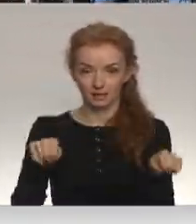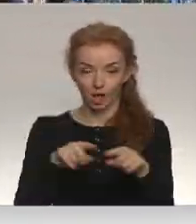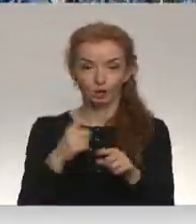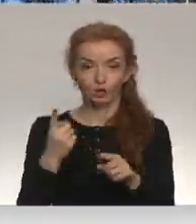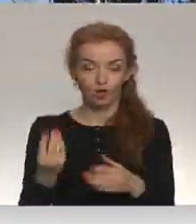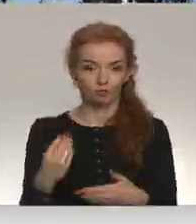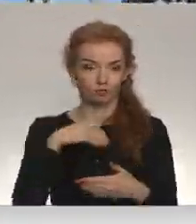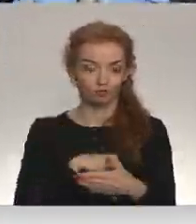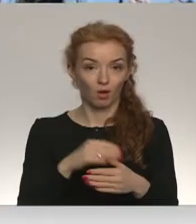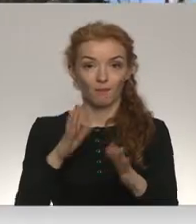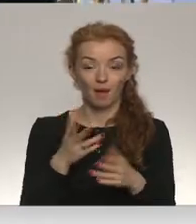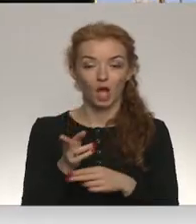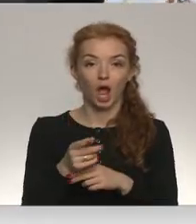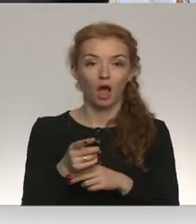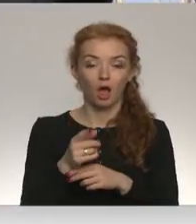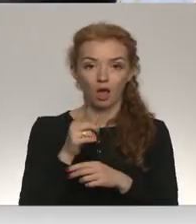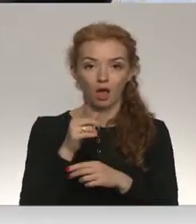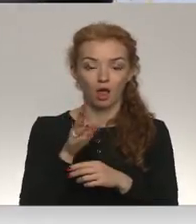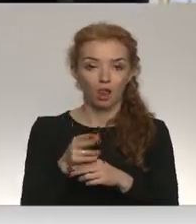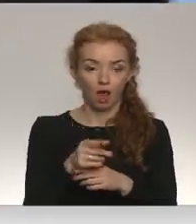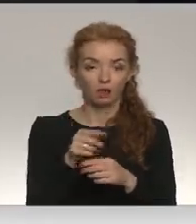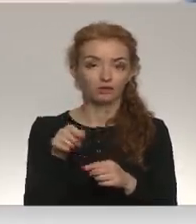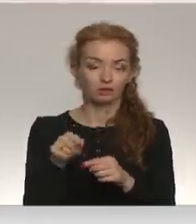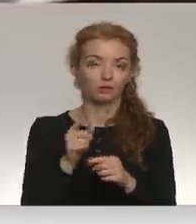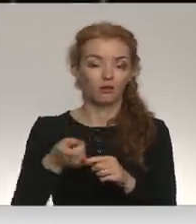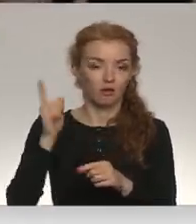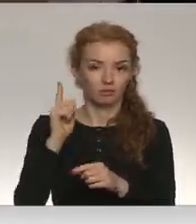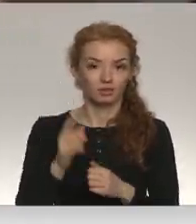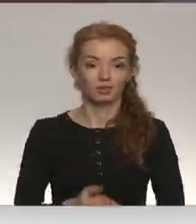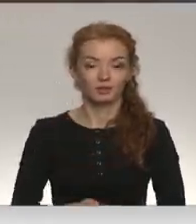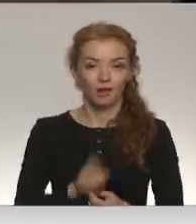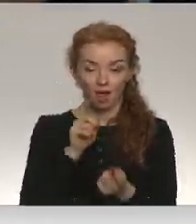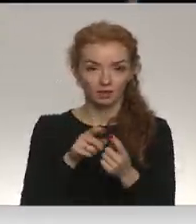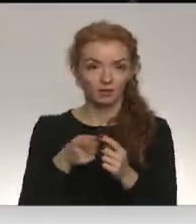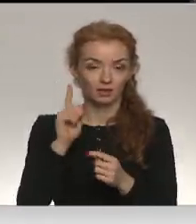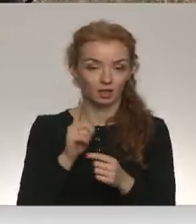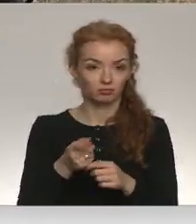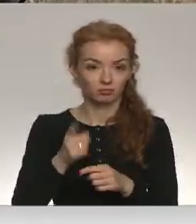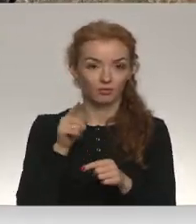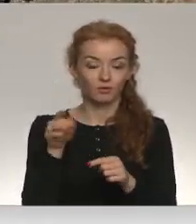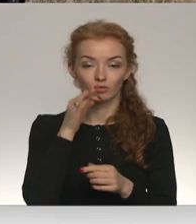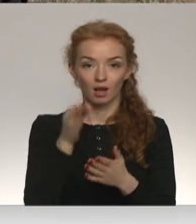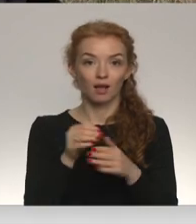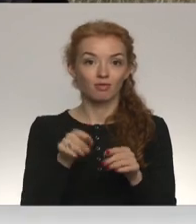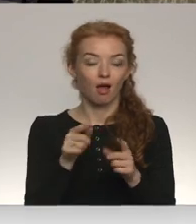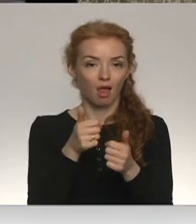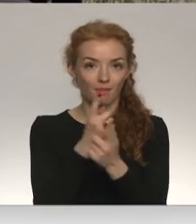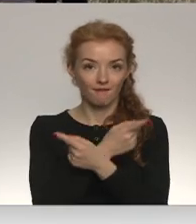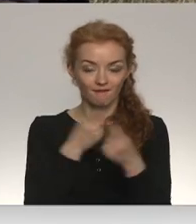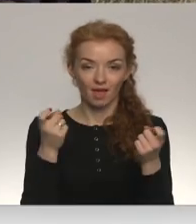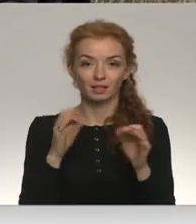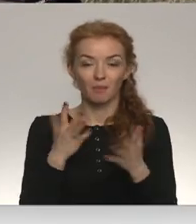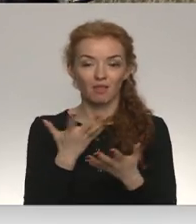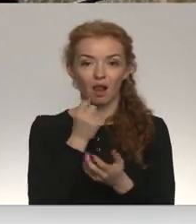vienu. Savukārt lašu makšķerēšana ir aizliegta. Vimbu resurss ir stabils un tā savā ziņā ir labā vēsts. Sliktāk ir